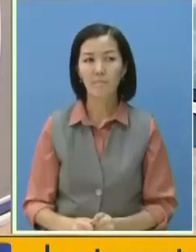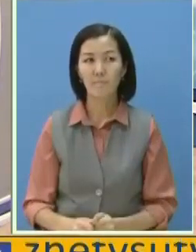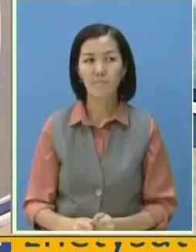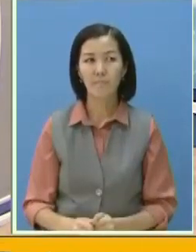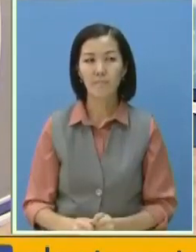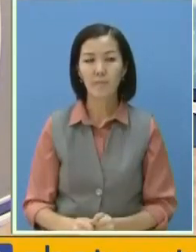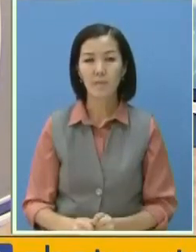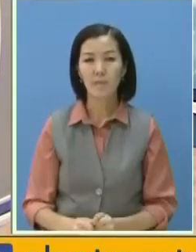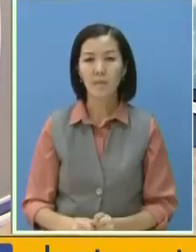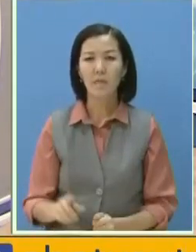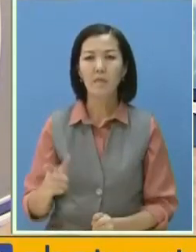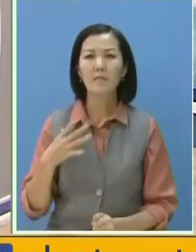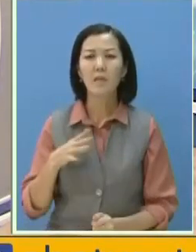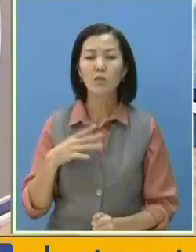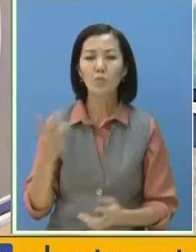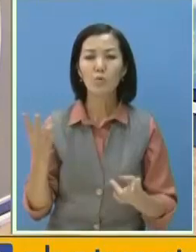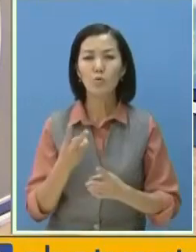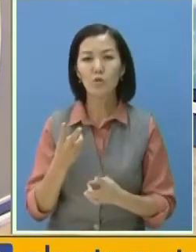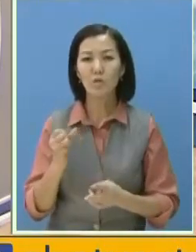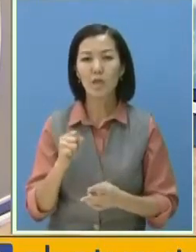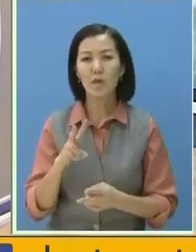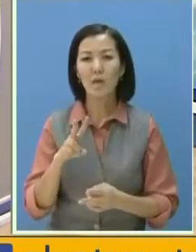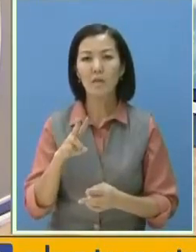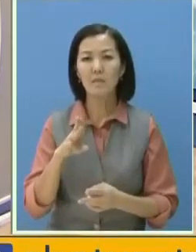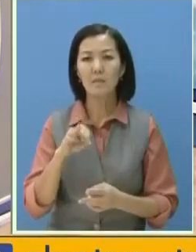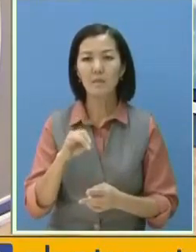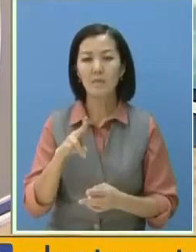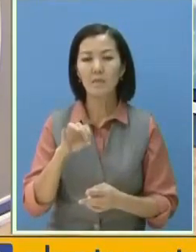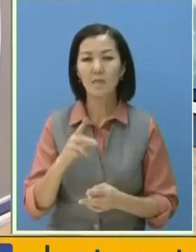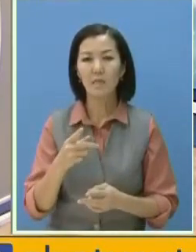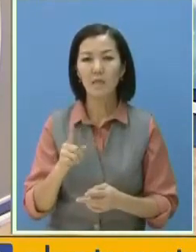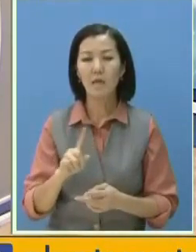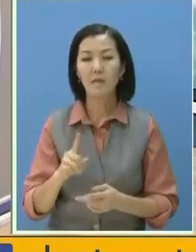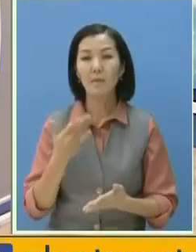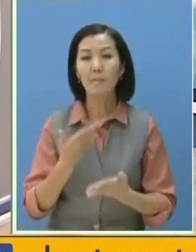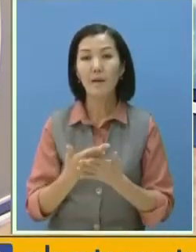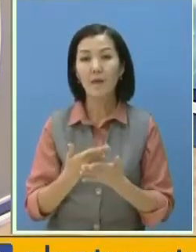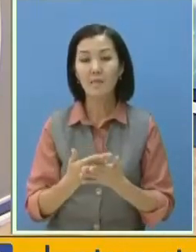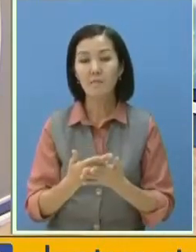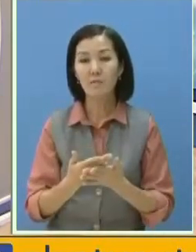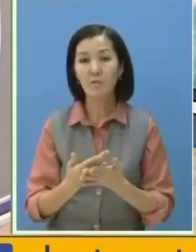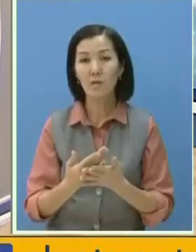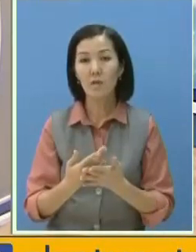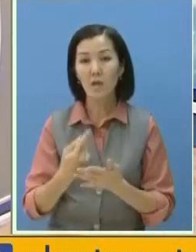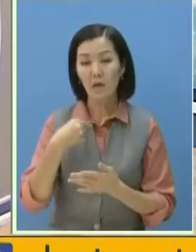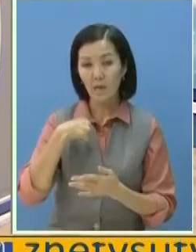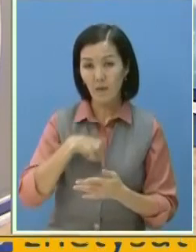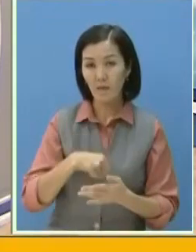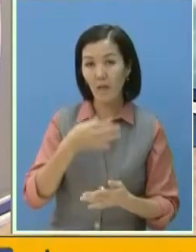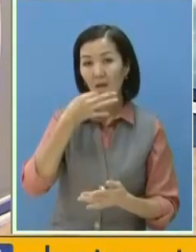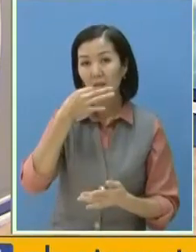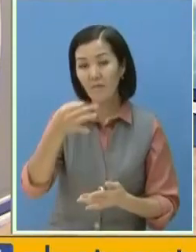нужны антитела? Антитела появляются, и они только показывают, что организм наш ответил. Угу.